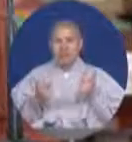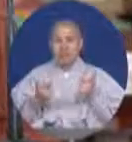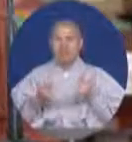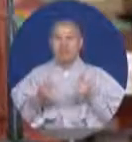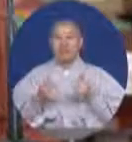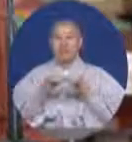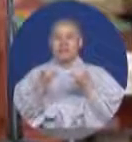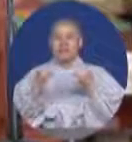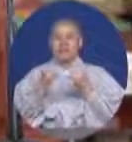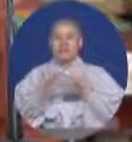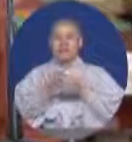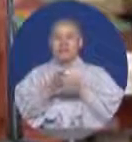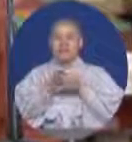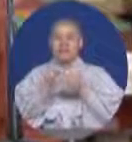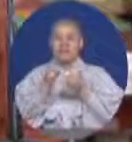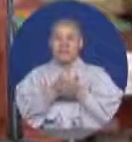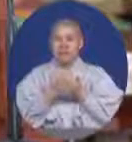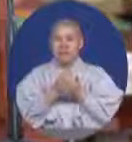연기법이니까.